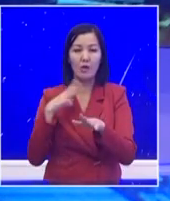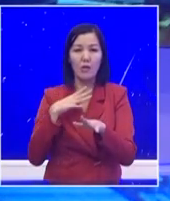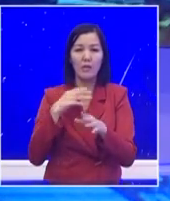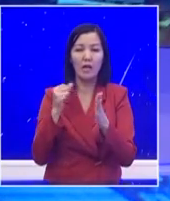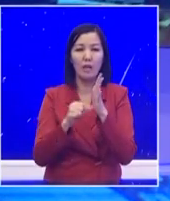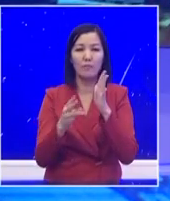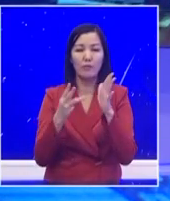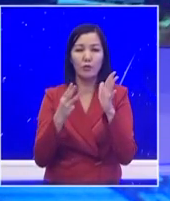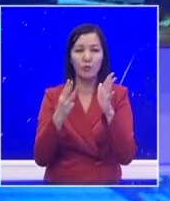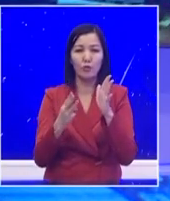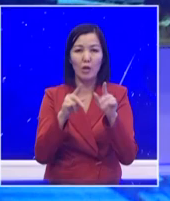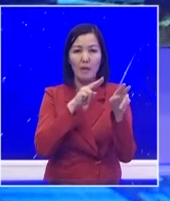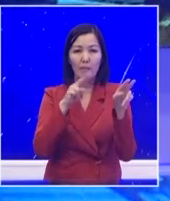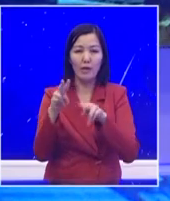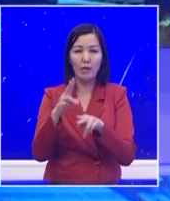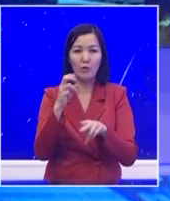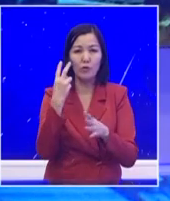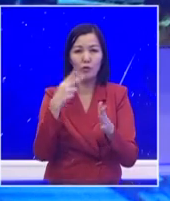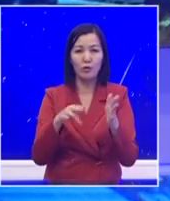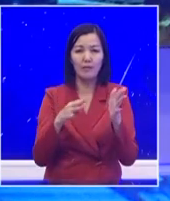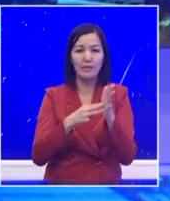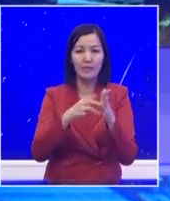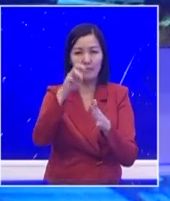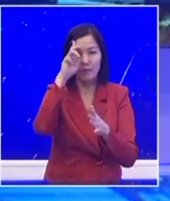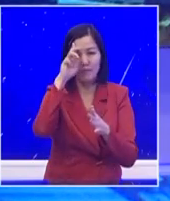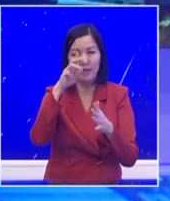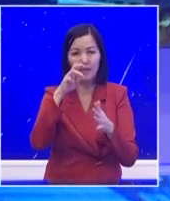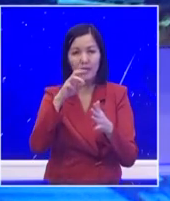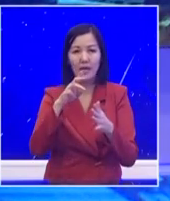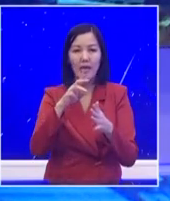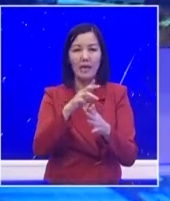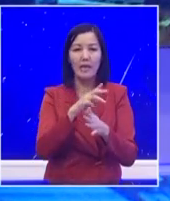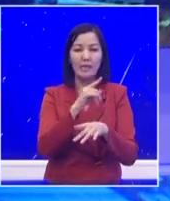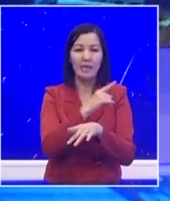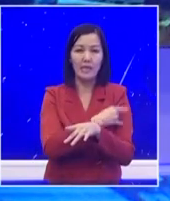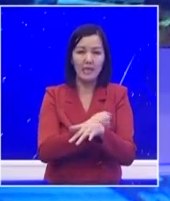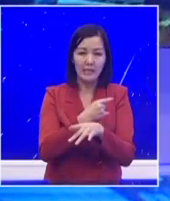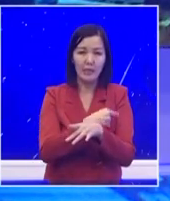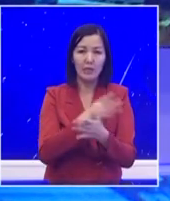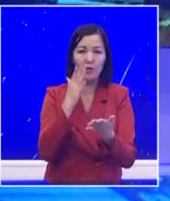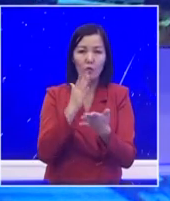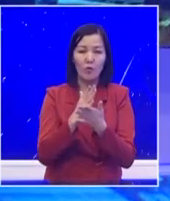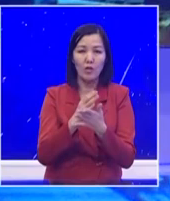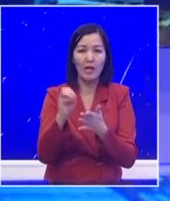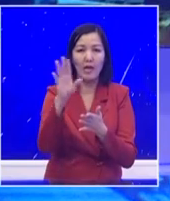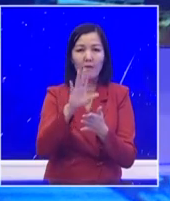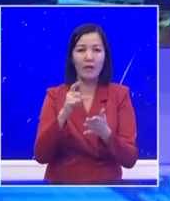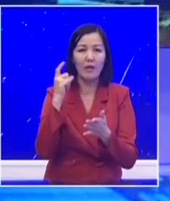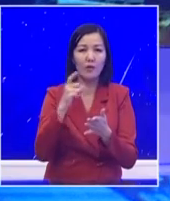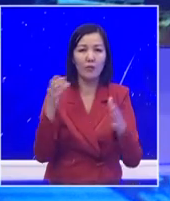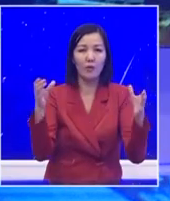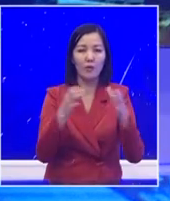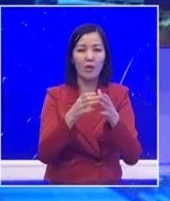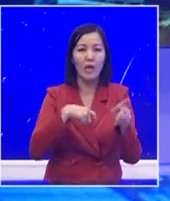бекетінде 228 мемлекеттік ветеринариялық санитариялық инспектор қызметі қойылды. Ал Еуразиялық экономикалық одақ